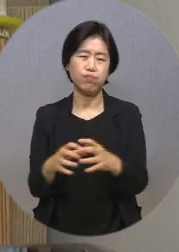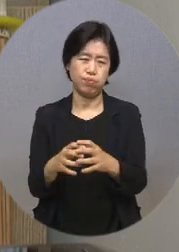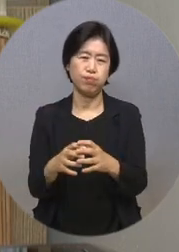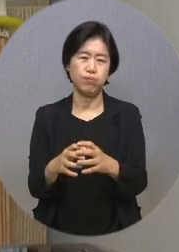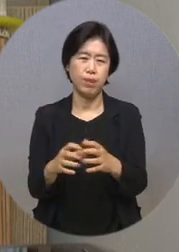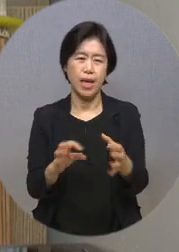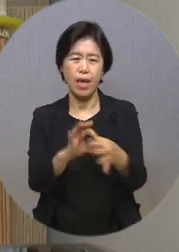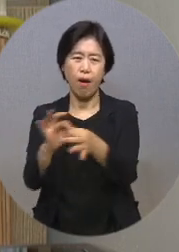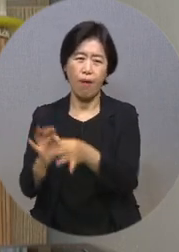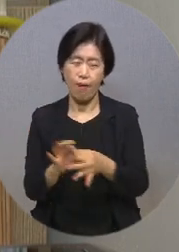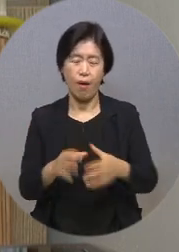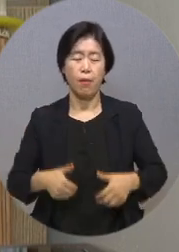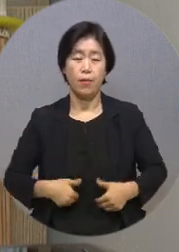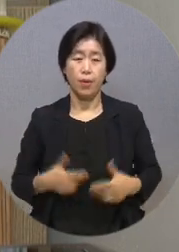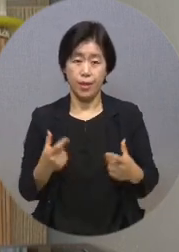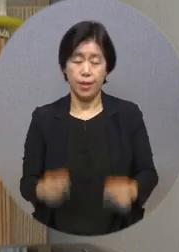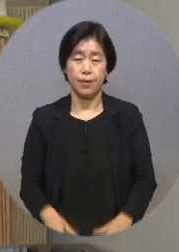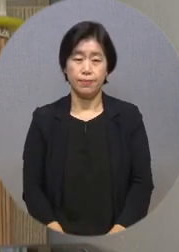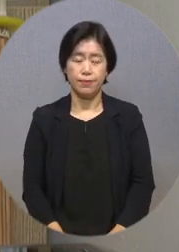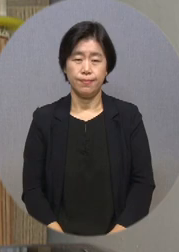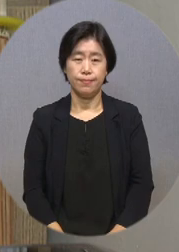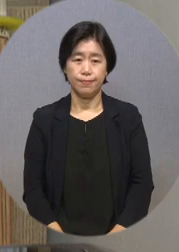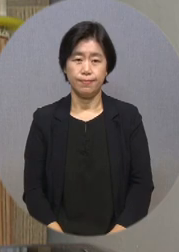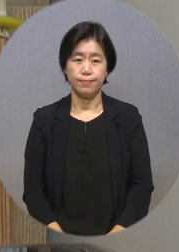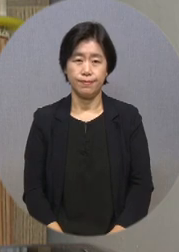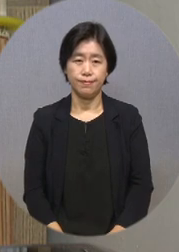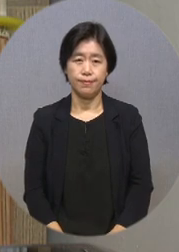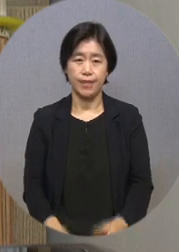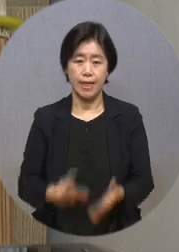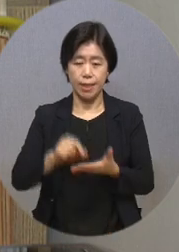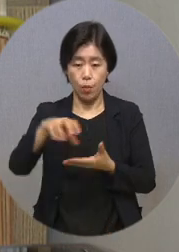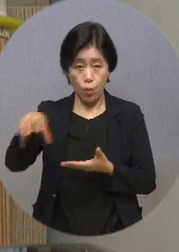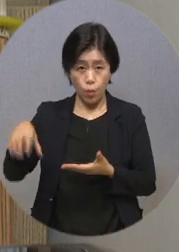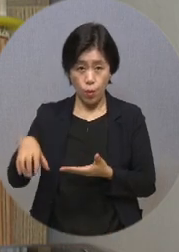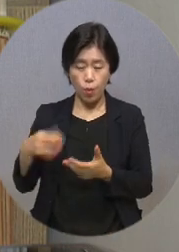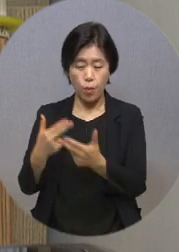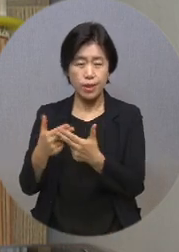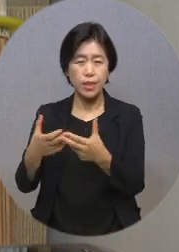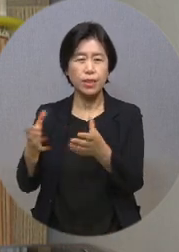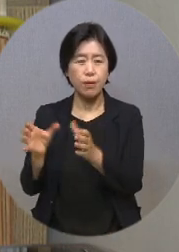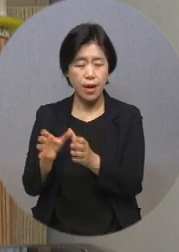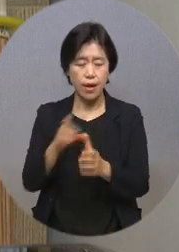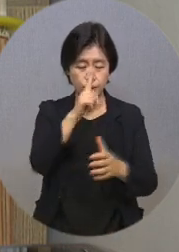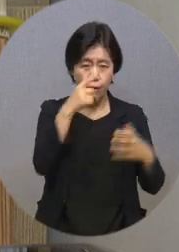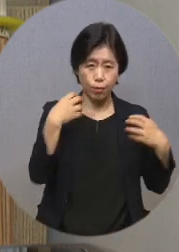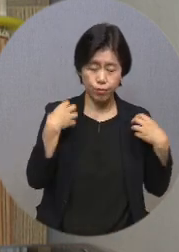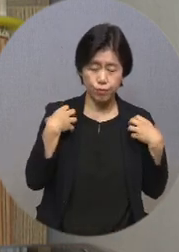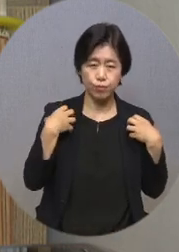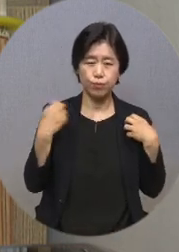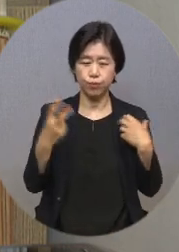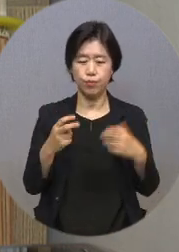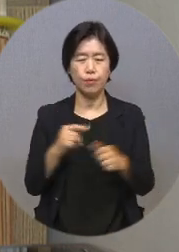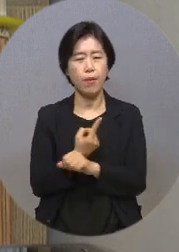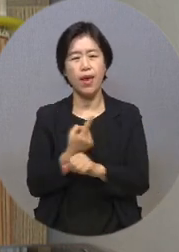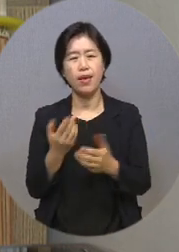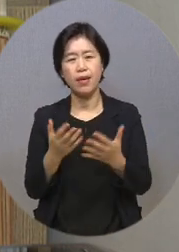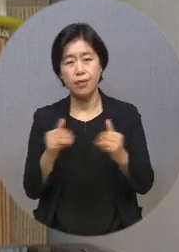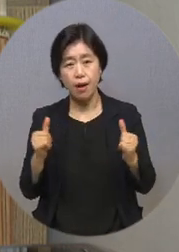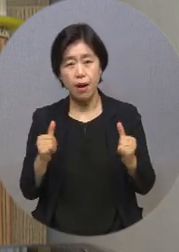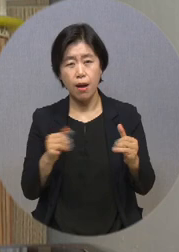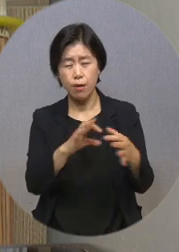갖고 있는 사회복지협의라든가 복지기관, 지역복지기관 이런 분들과 협업관계를 잘 구축을 해서 세종시가